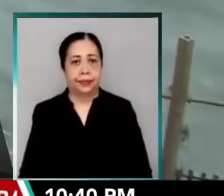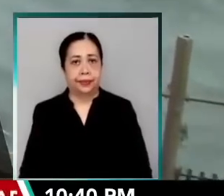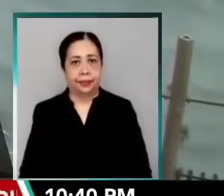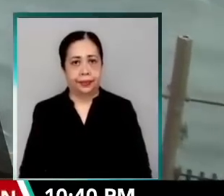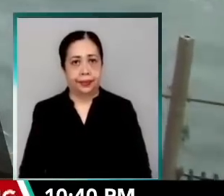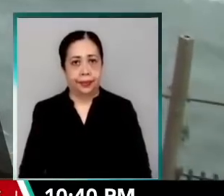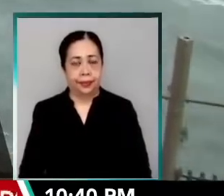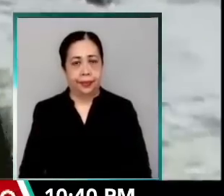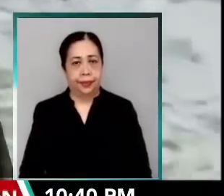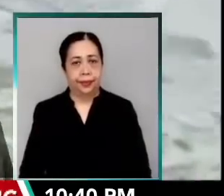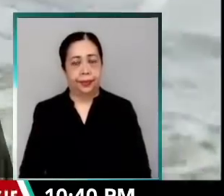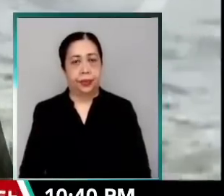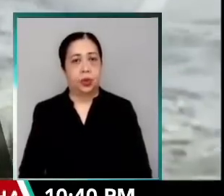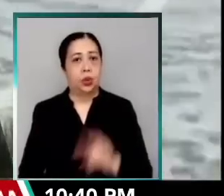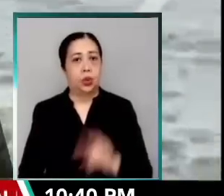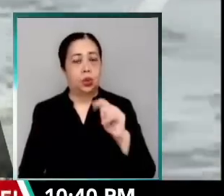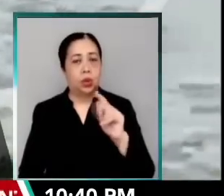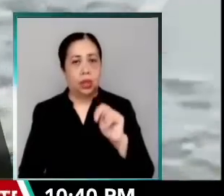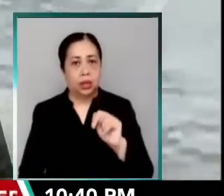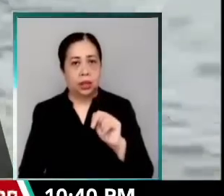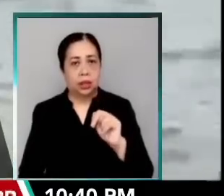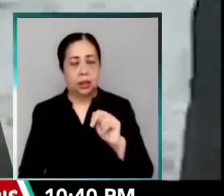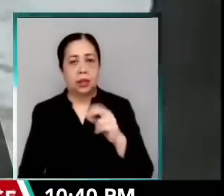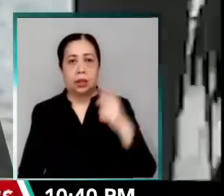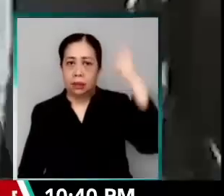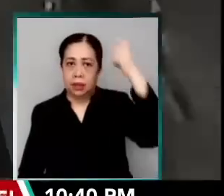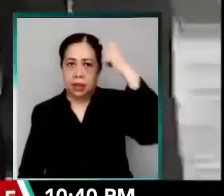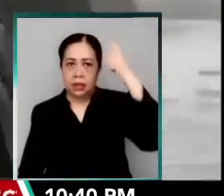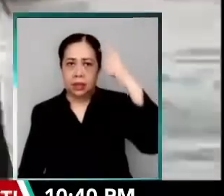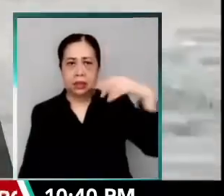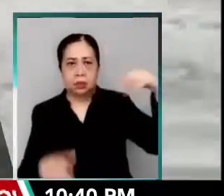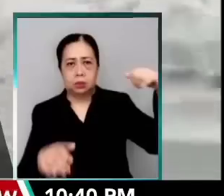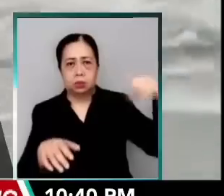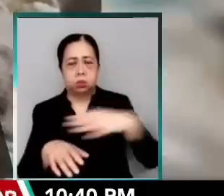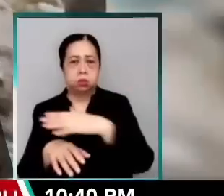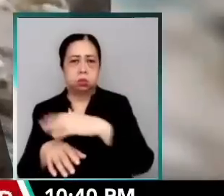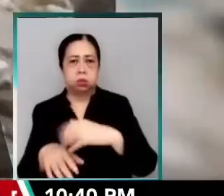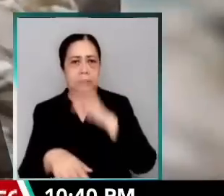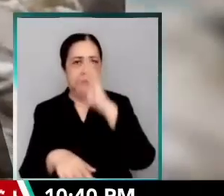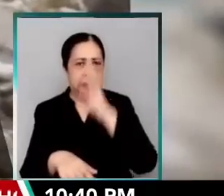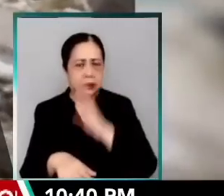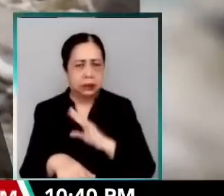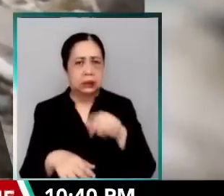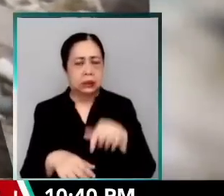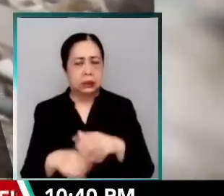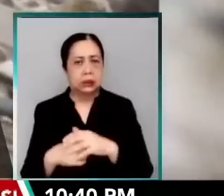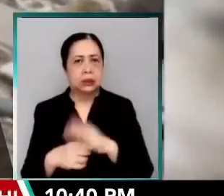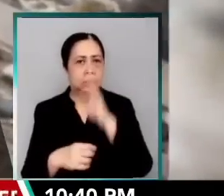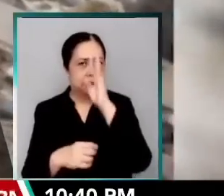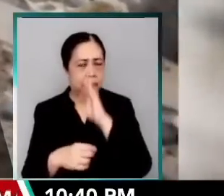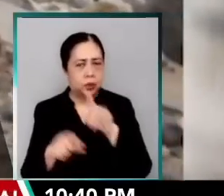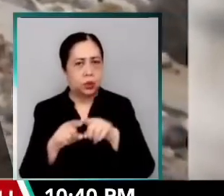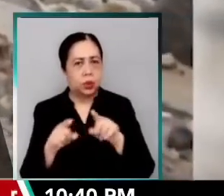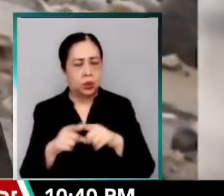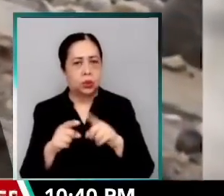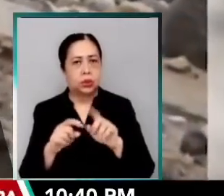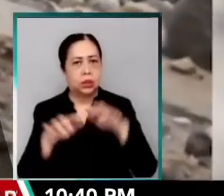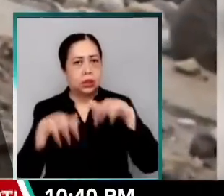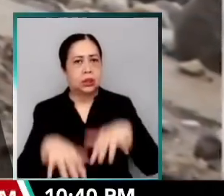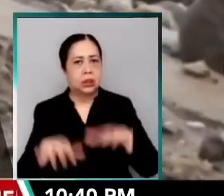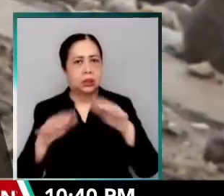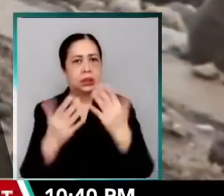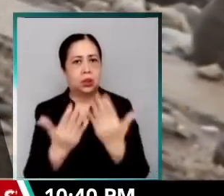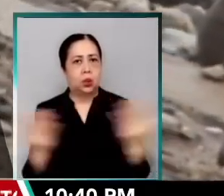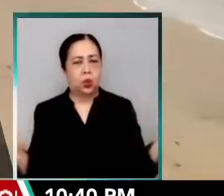Sa Uyugan, Batanes, binasak ng storm surge ang breakwater na ito. May biyak din ang seawall sa Jura Fishing Village sa bayan